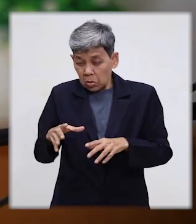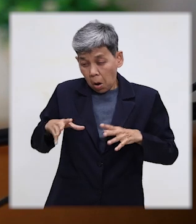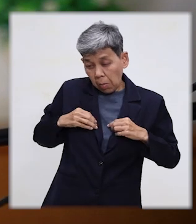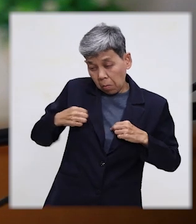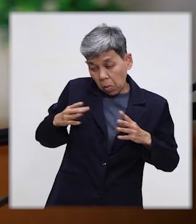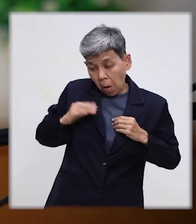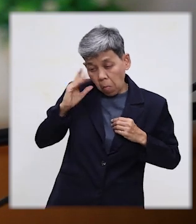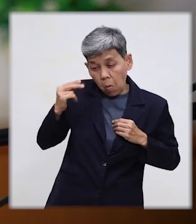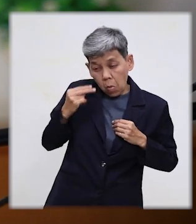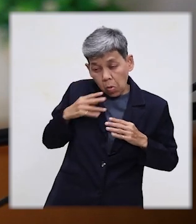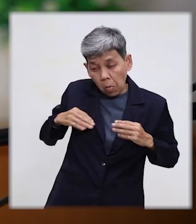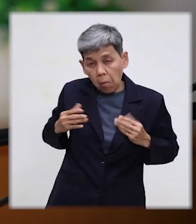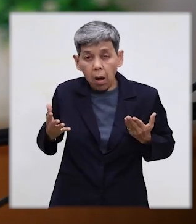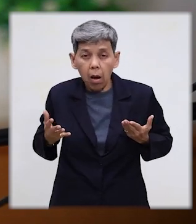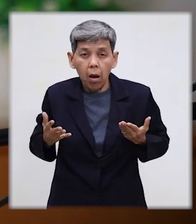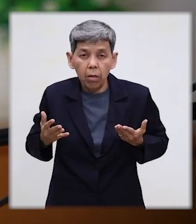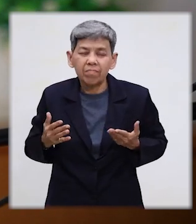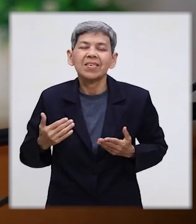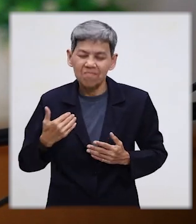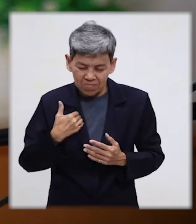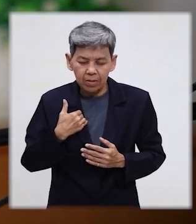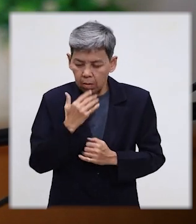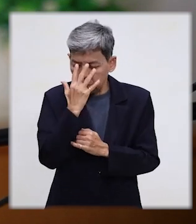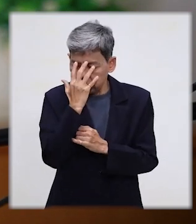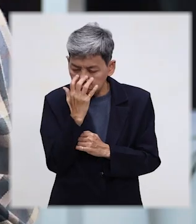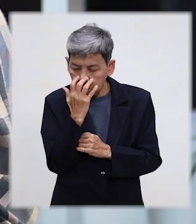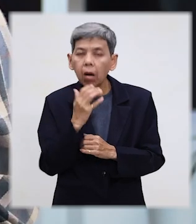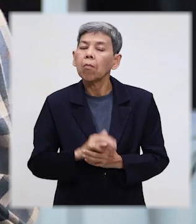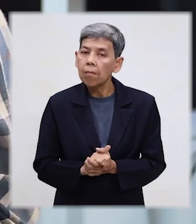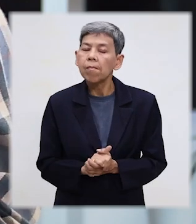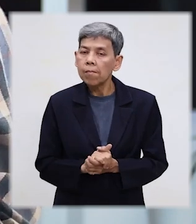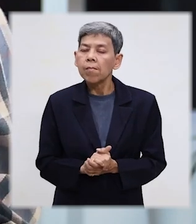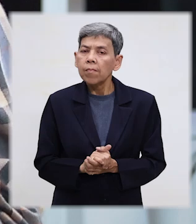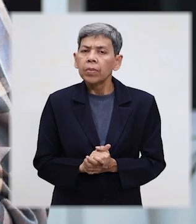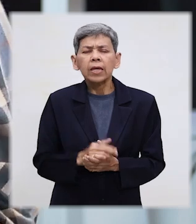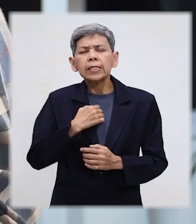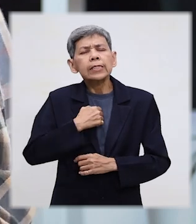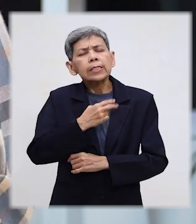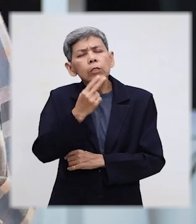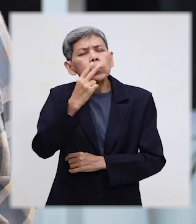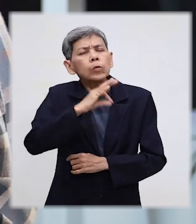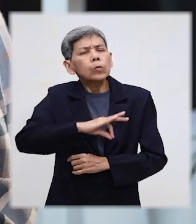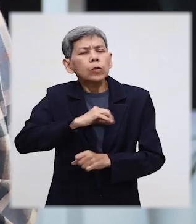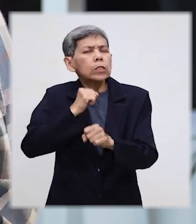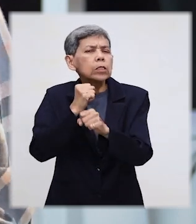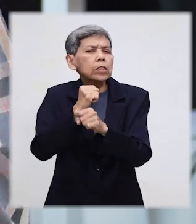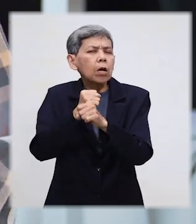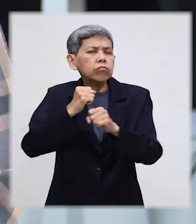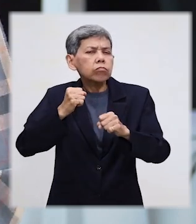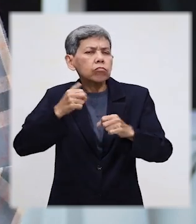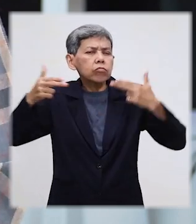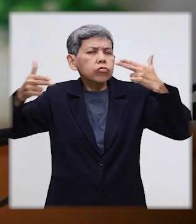อมรับอะไรเงี้ยครับก็เลยมีภาวะซึมเศร้า เราได้อะไรจากการที่